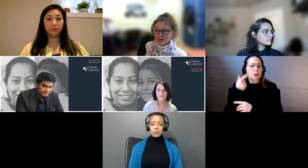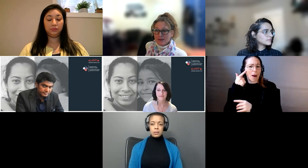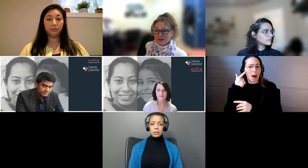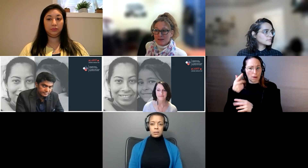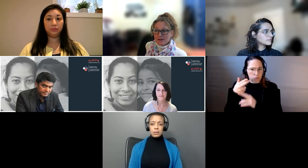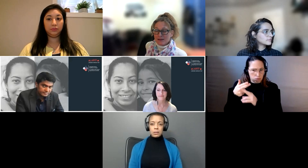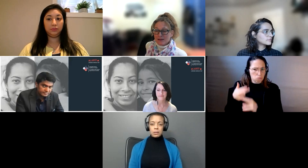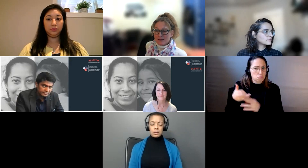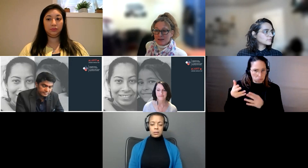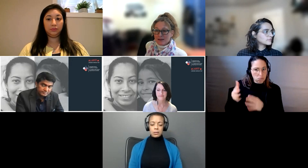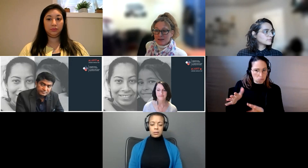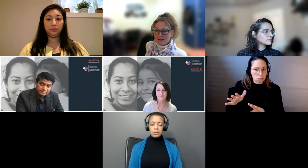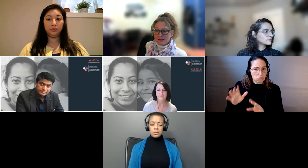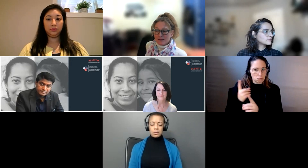répondu.